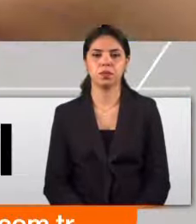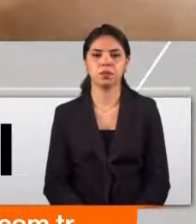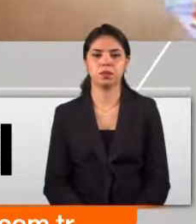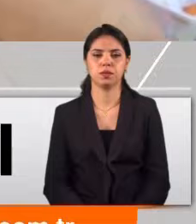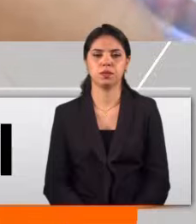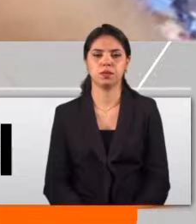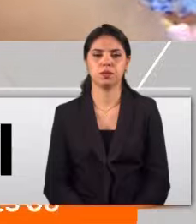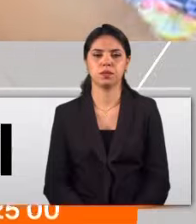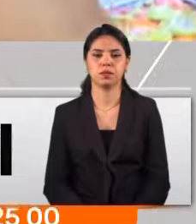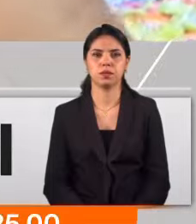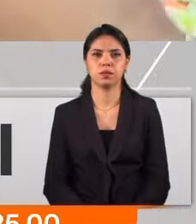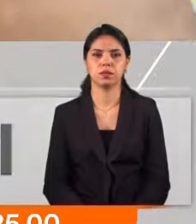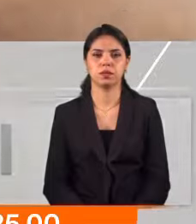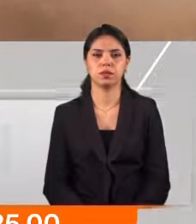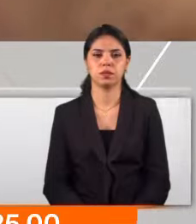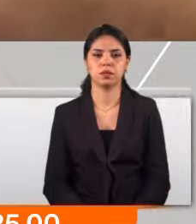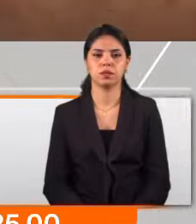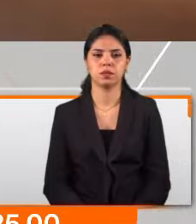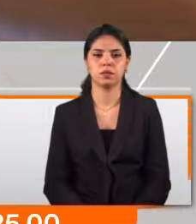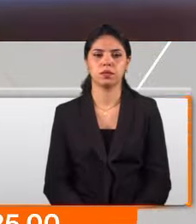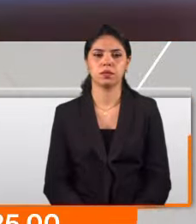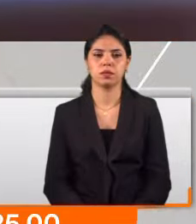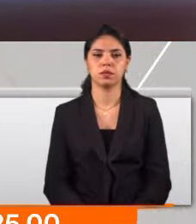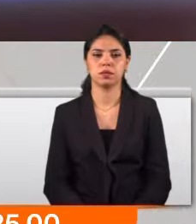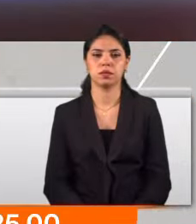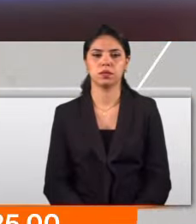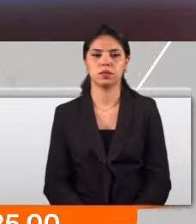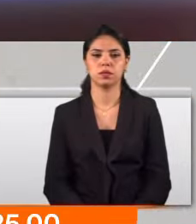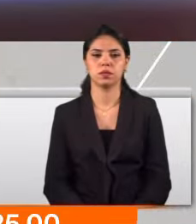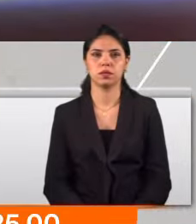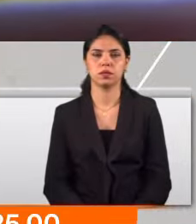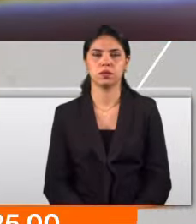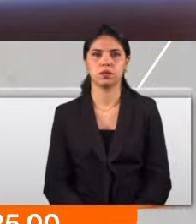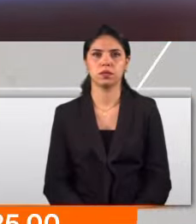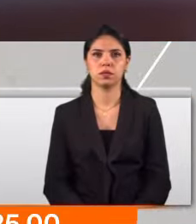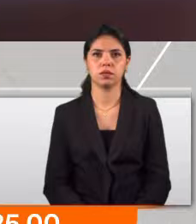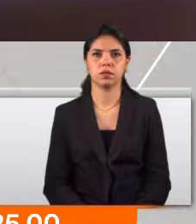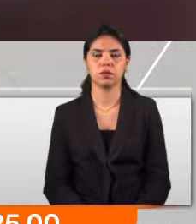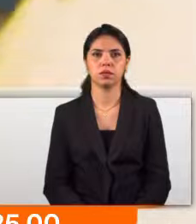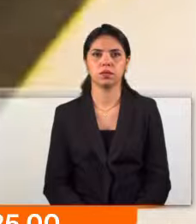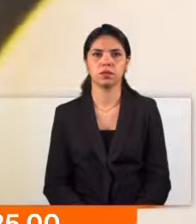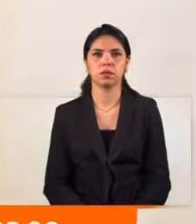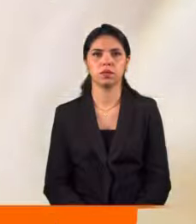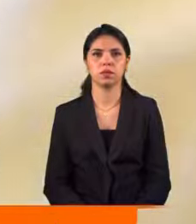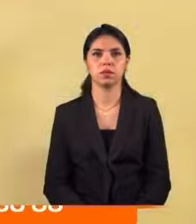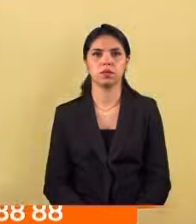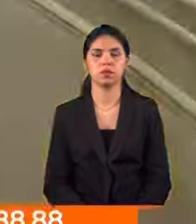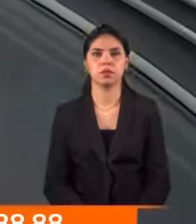da tavrımızı koyduğumuz zaman birçok işletme de kendini mutlak surette düzeltecektir.